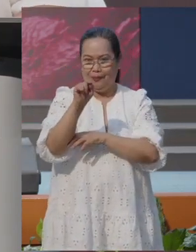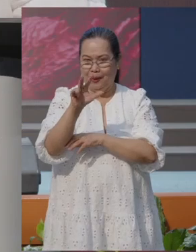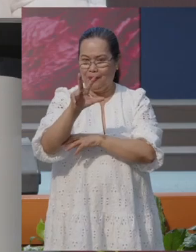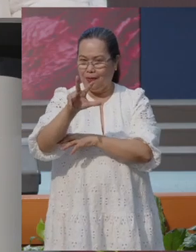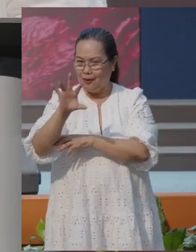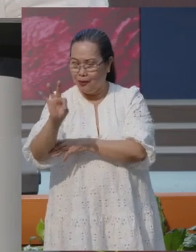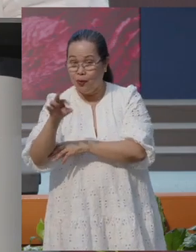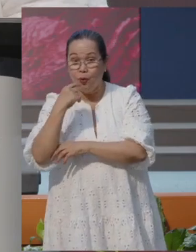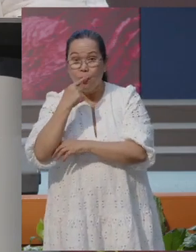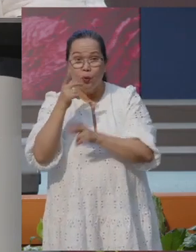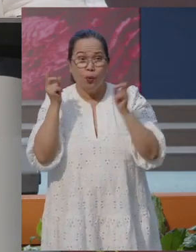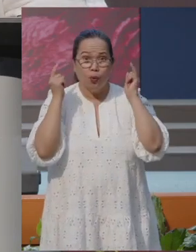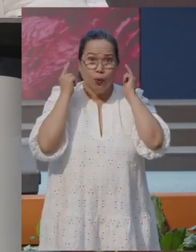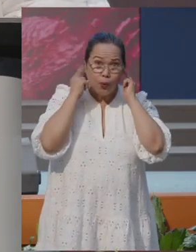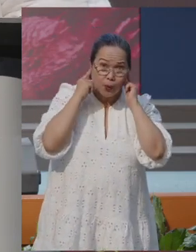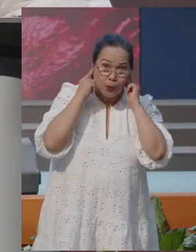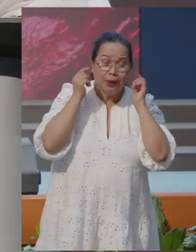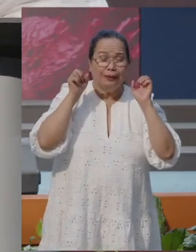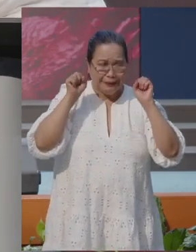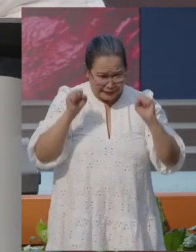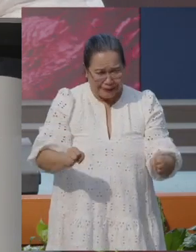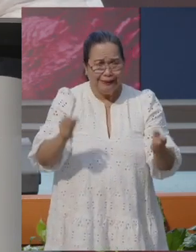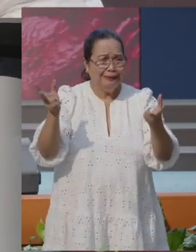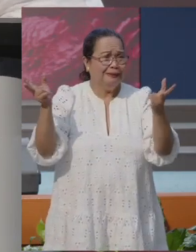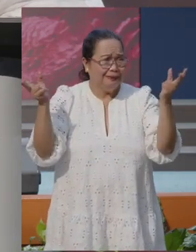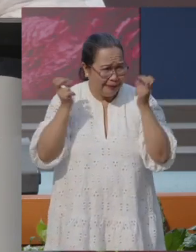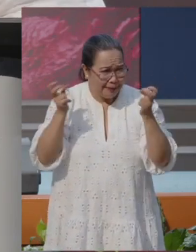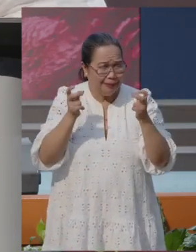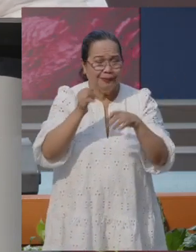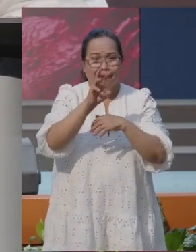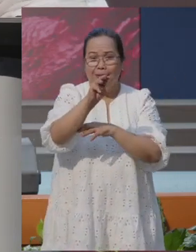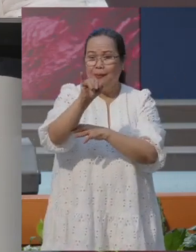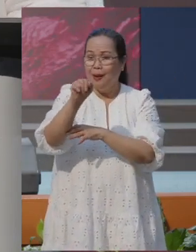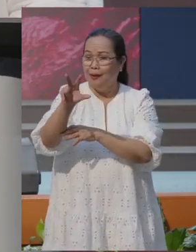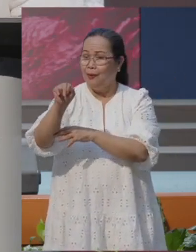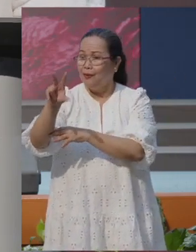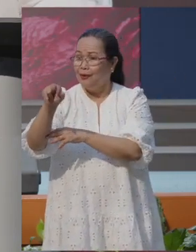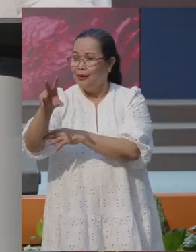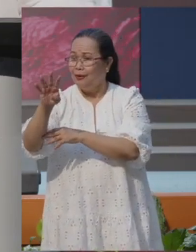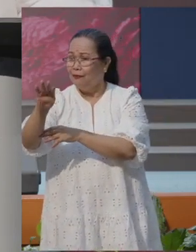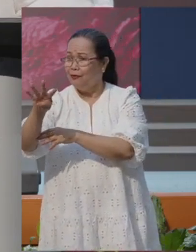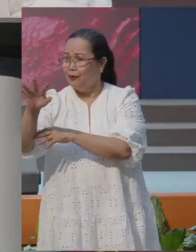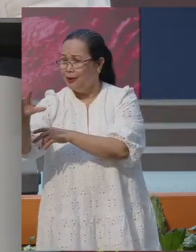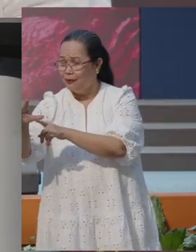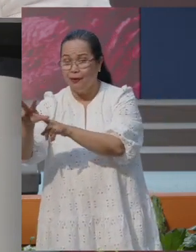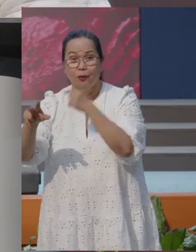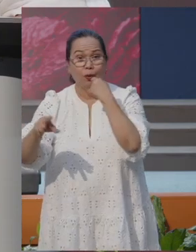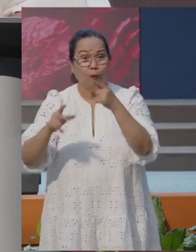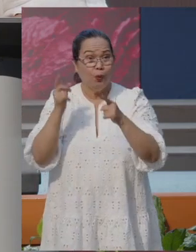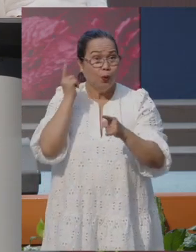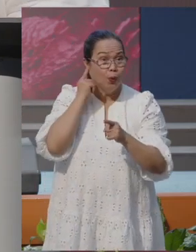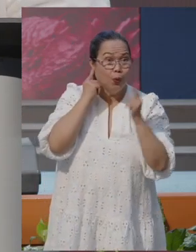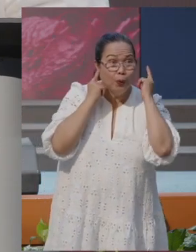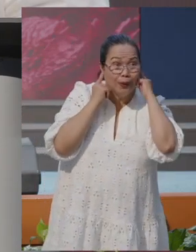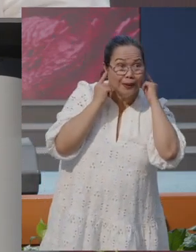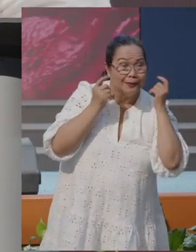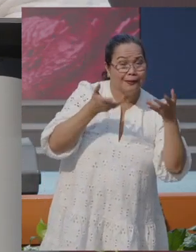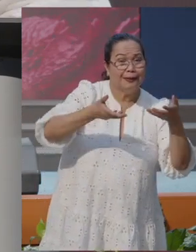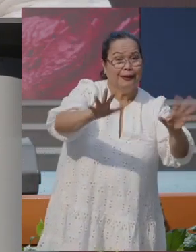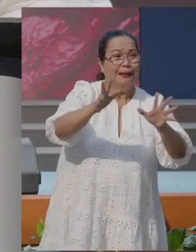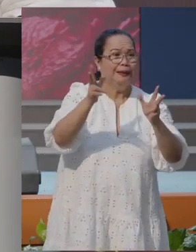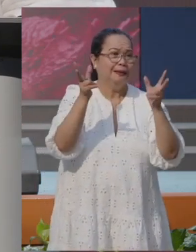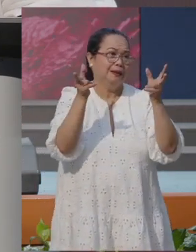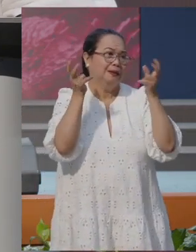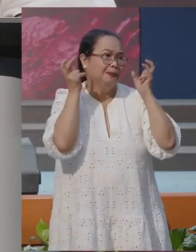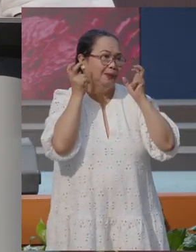13:9. "He who has ears, let him hear." Matthew 13:43. "He who has ears, let him